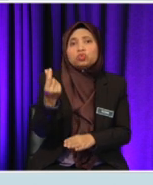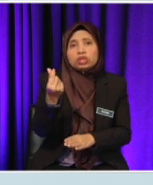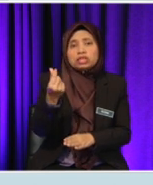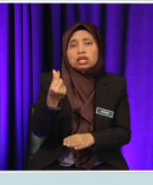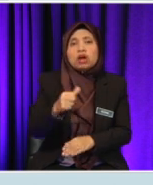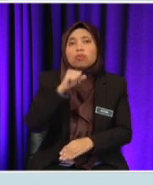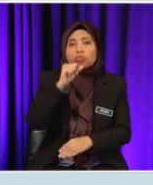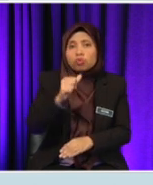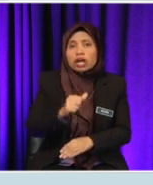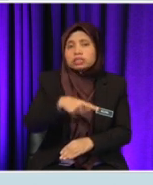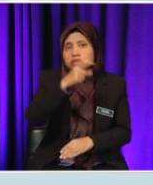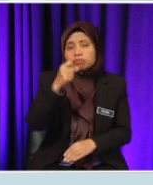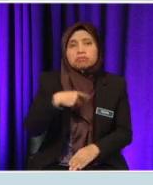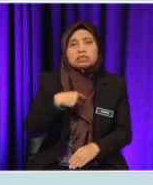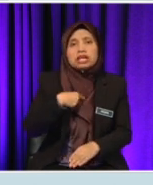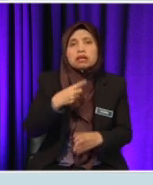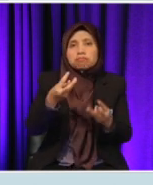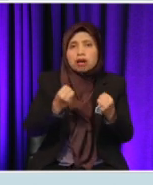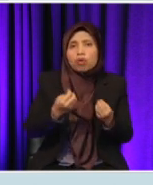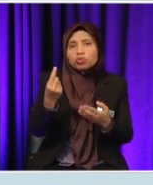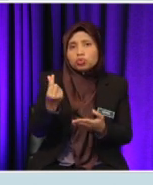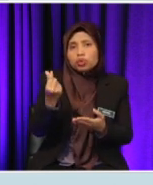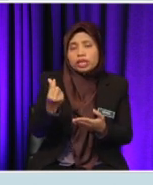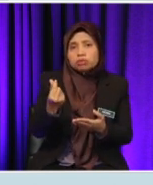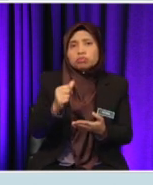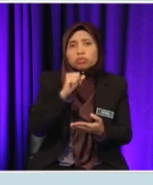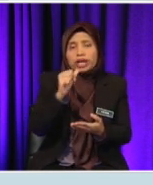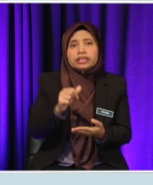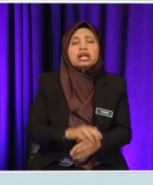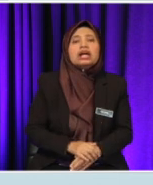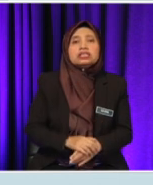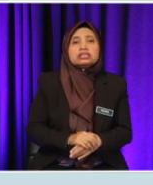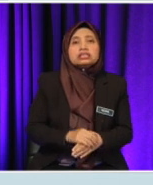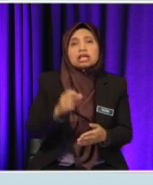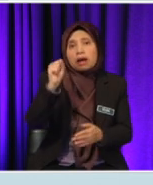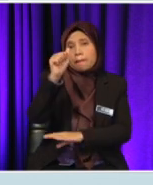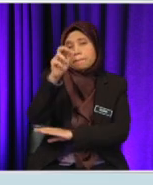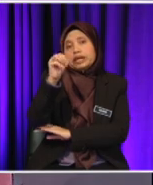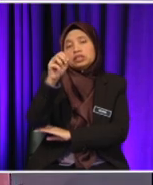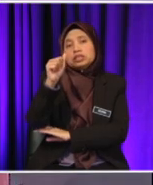bukan karena saya inginkan uang 27 Juta itu sini maknanya